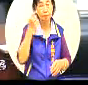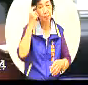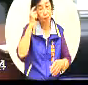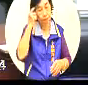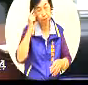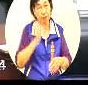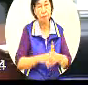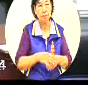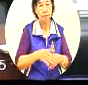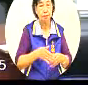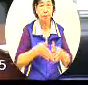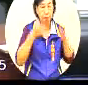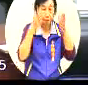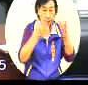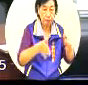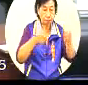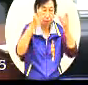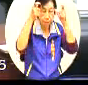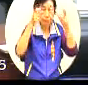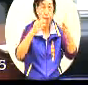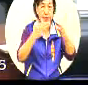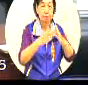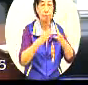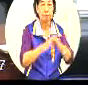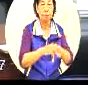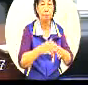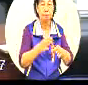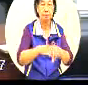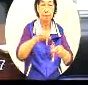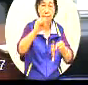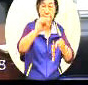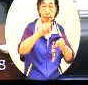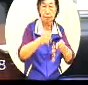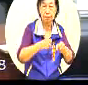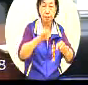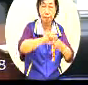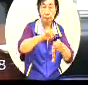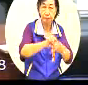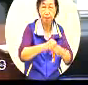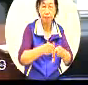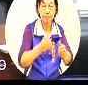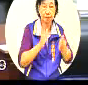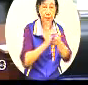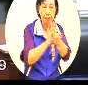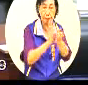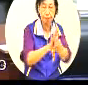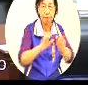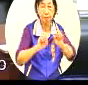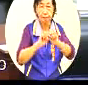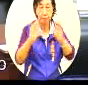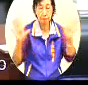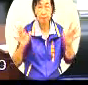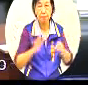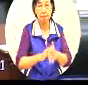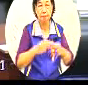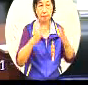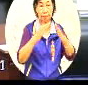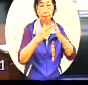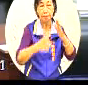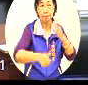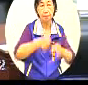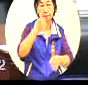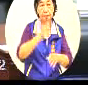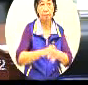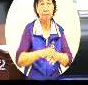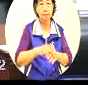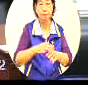分应该要多多的来加以推广，所以本席具体建议市长是不是应该要在我们的高